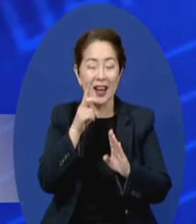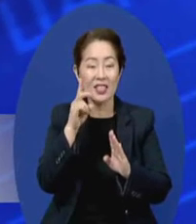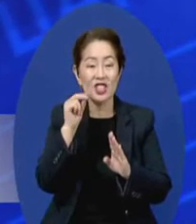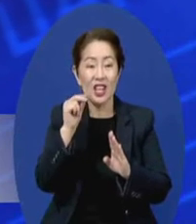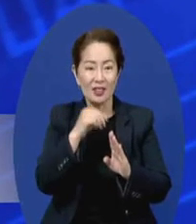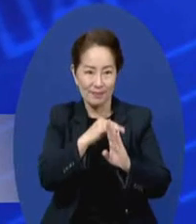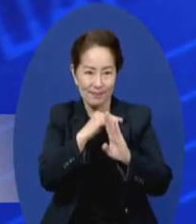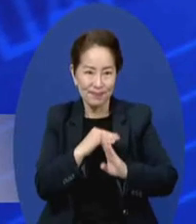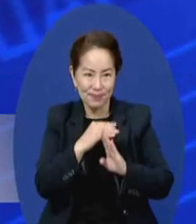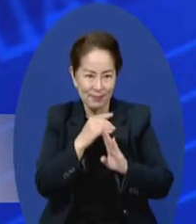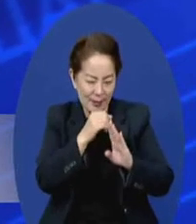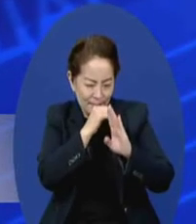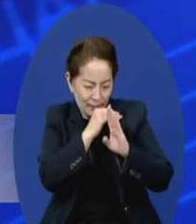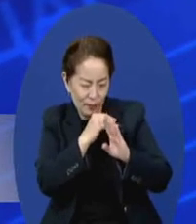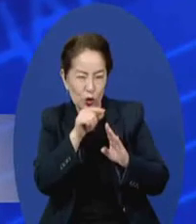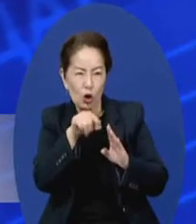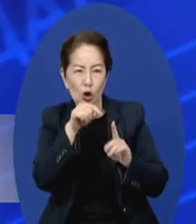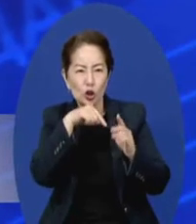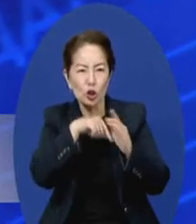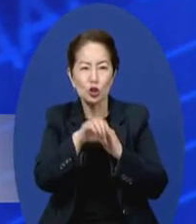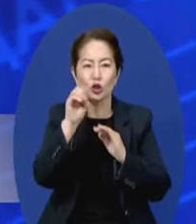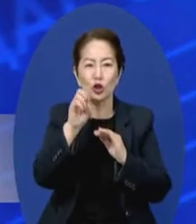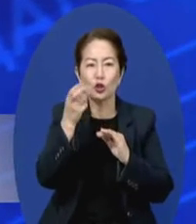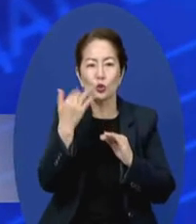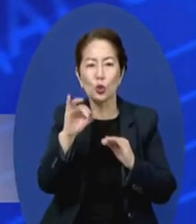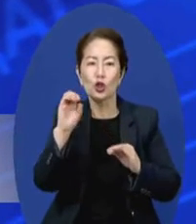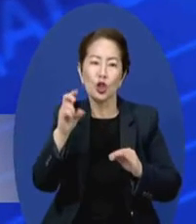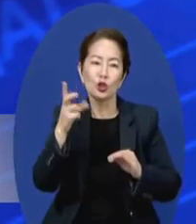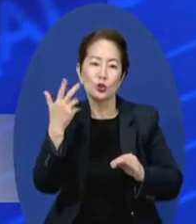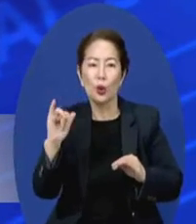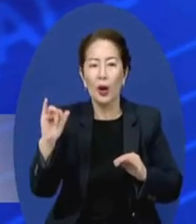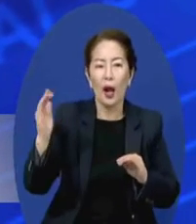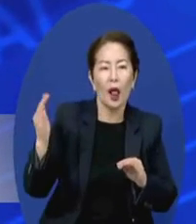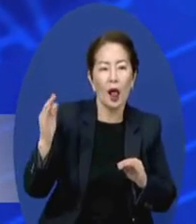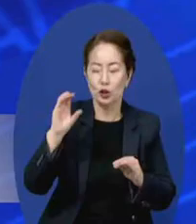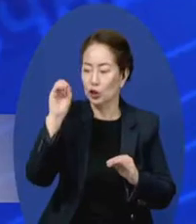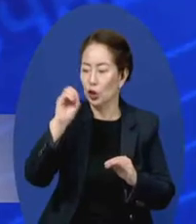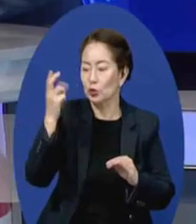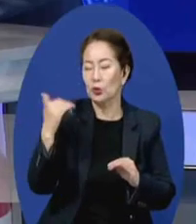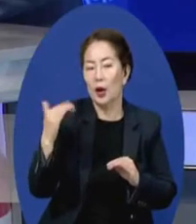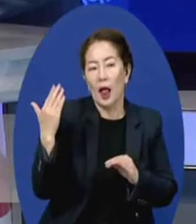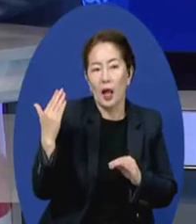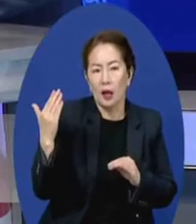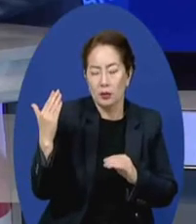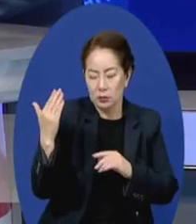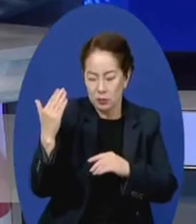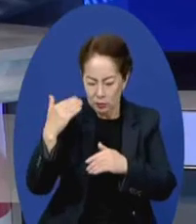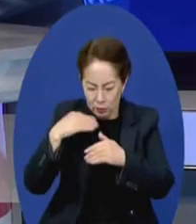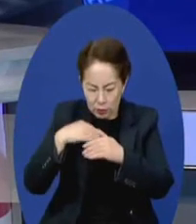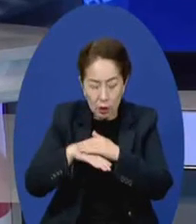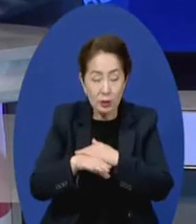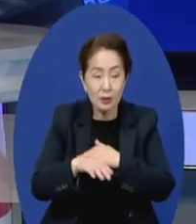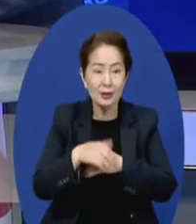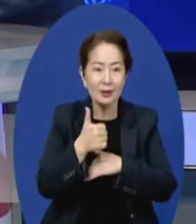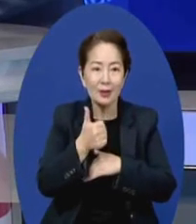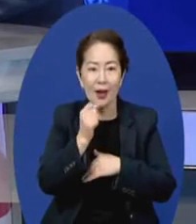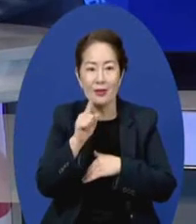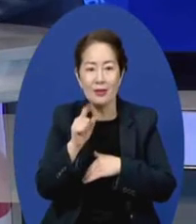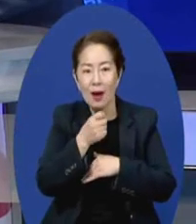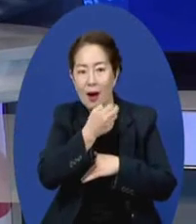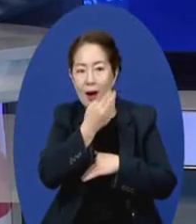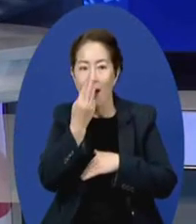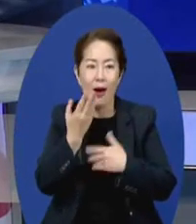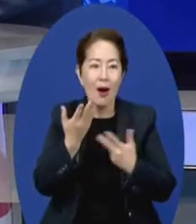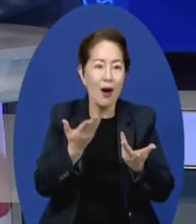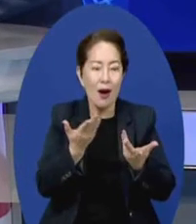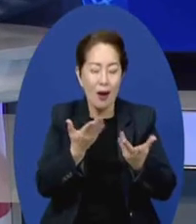нь бол бид нар ёс зүй маш их ярьж байгаа боловч зан чанар гэдэг юм ерөөс огт ярихгүй байна. Тийм учраас сайн зан чанартай иргэн байх